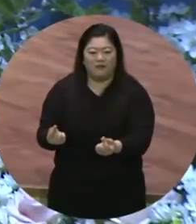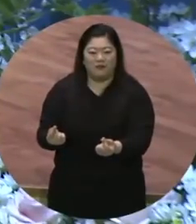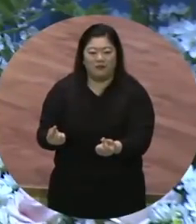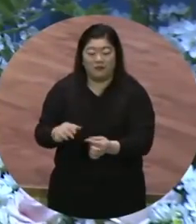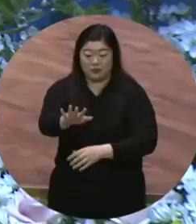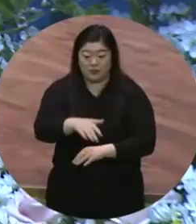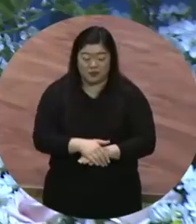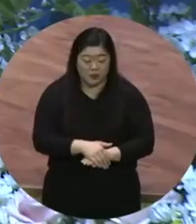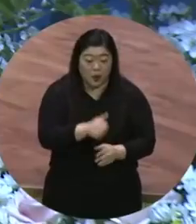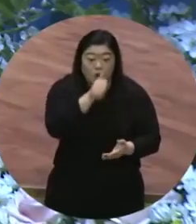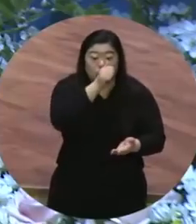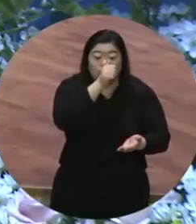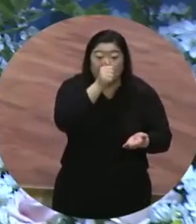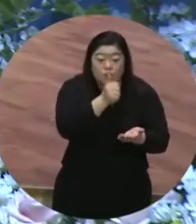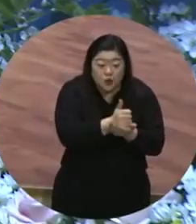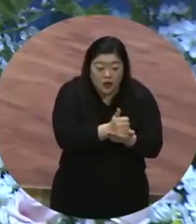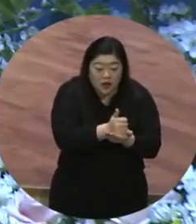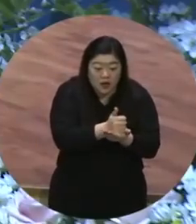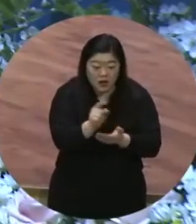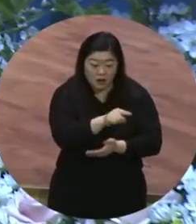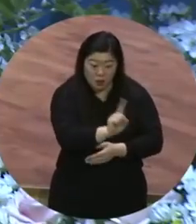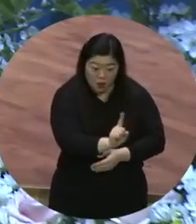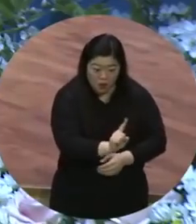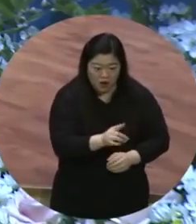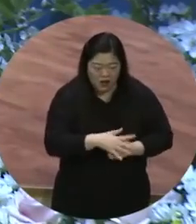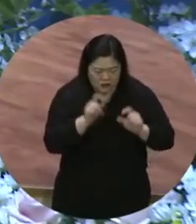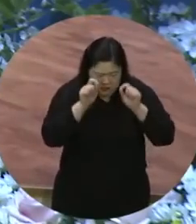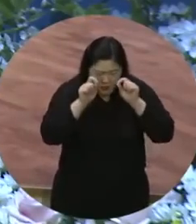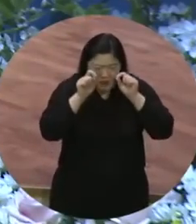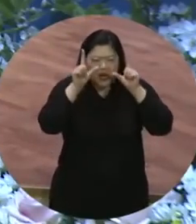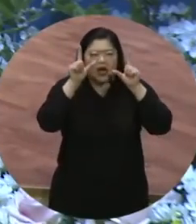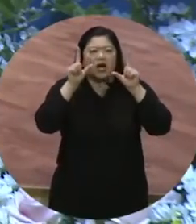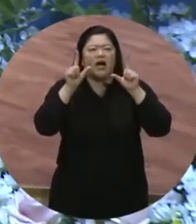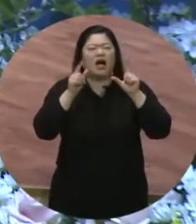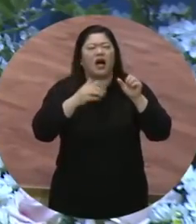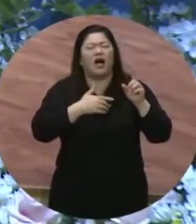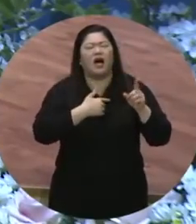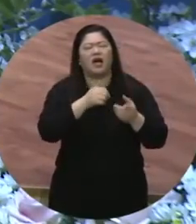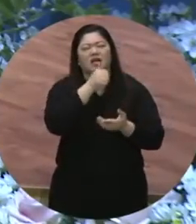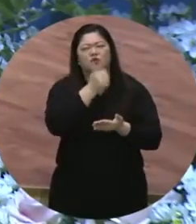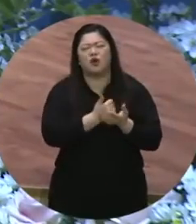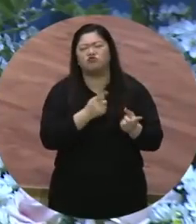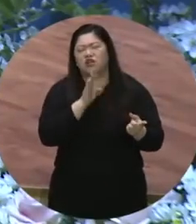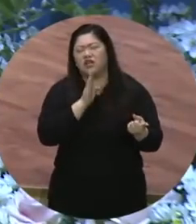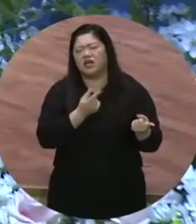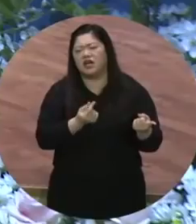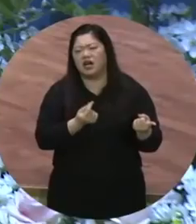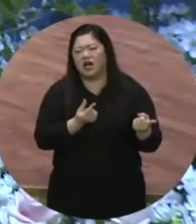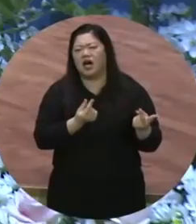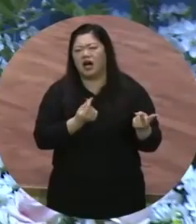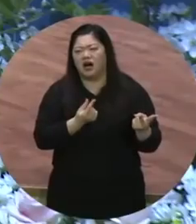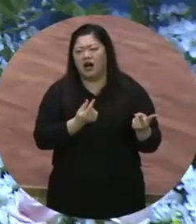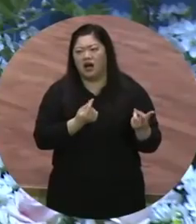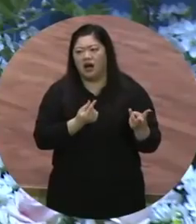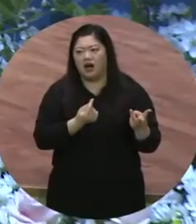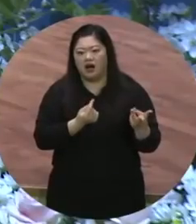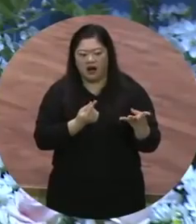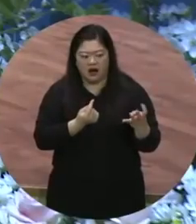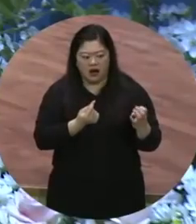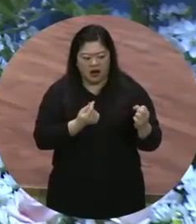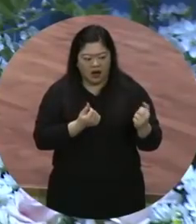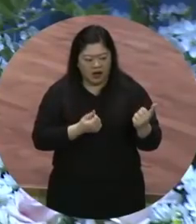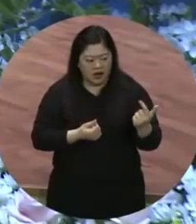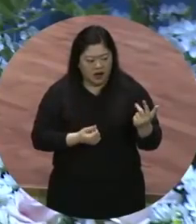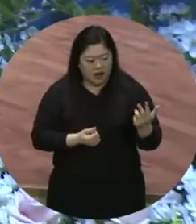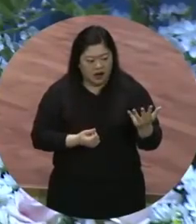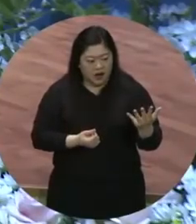뭐요? 깨달을수록 더 은혜가 넘친다 그런 뜻이에요. 죄는 깨달을수록 은혜가 넘친다. 그런데 이 말씀을 오해하게 되면 어떻게